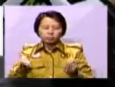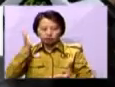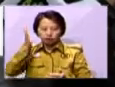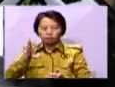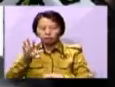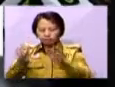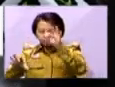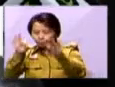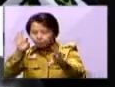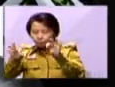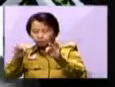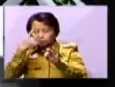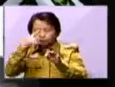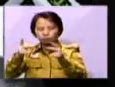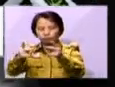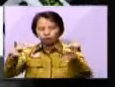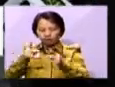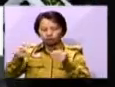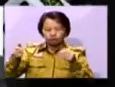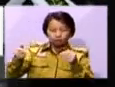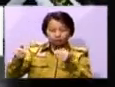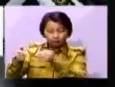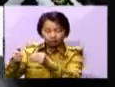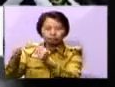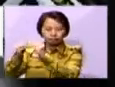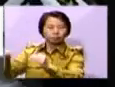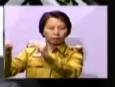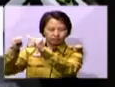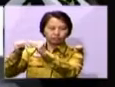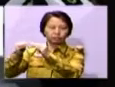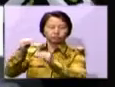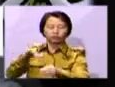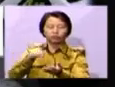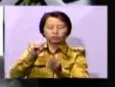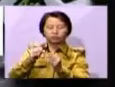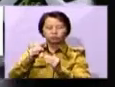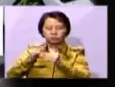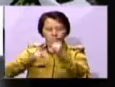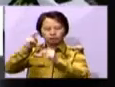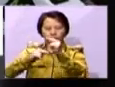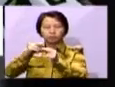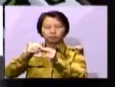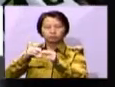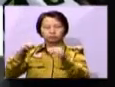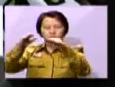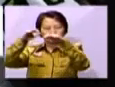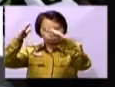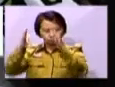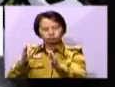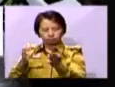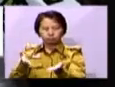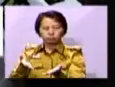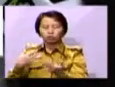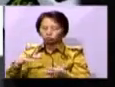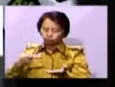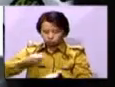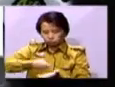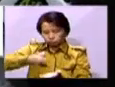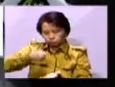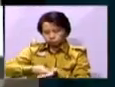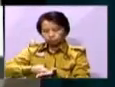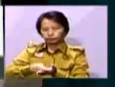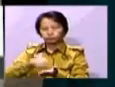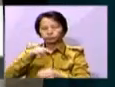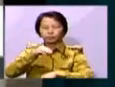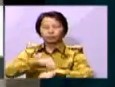akan pilih kerana kawasan paling dekat dan sebagainya. Ini juga akan dapat kita memeterai perjanjian dalam masa yang